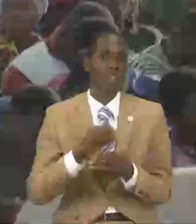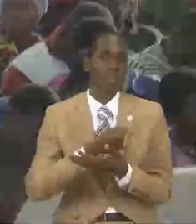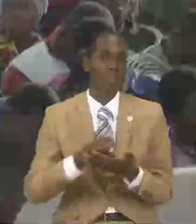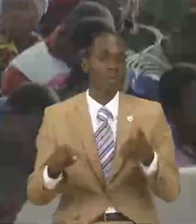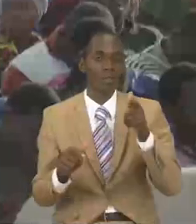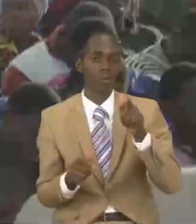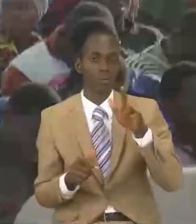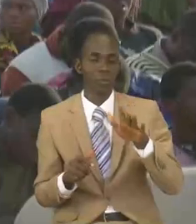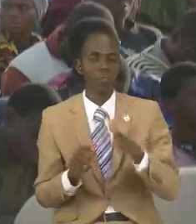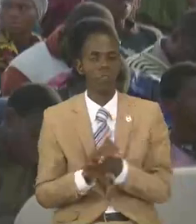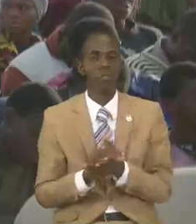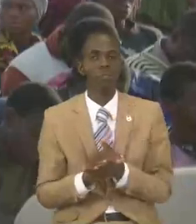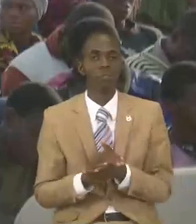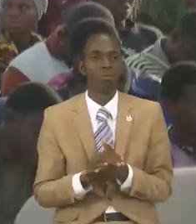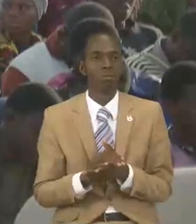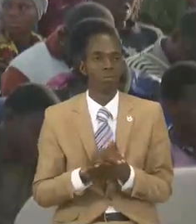Verset